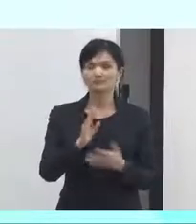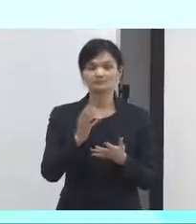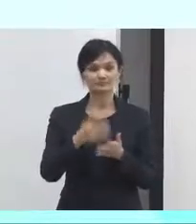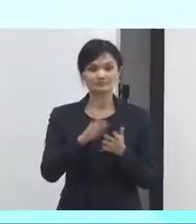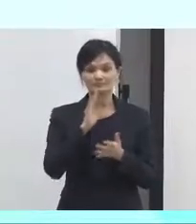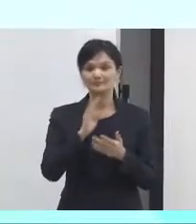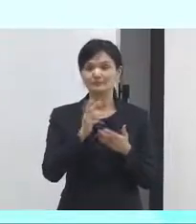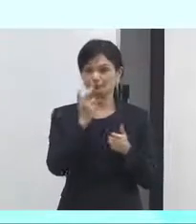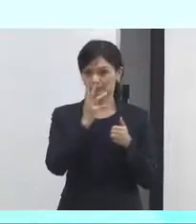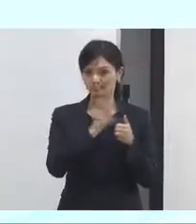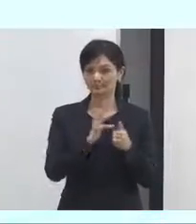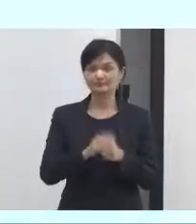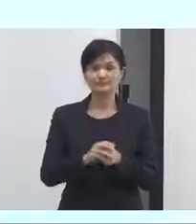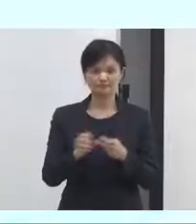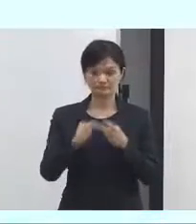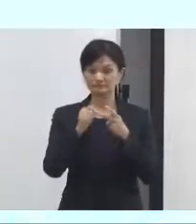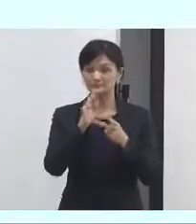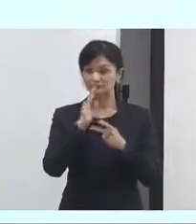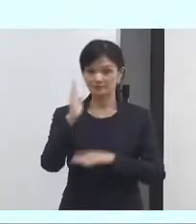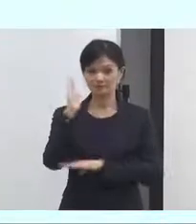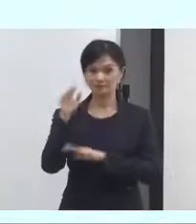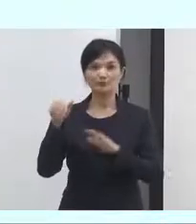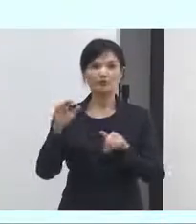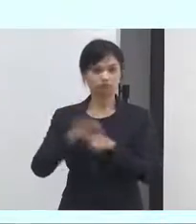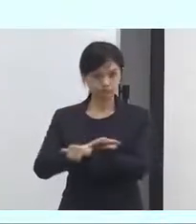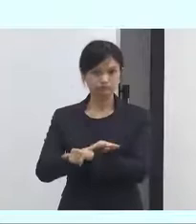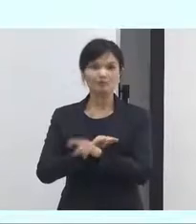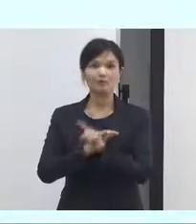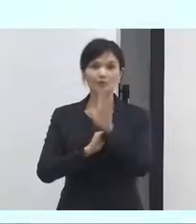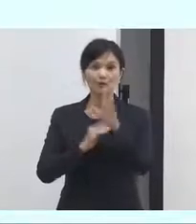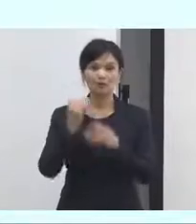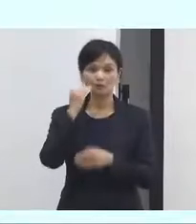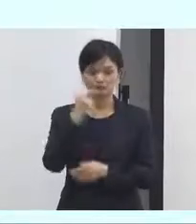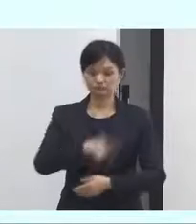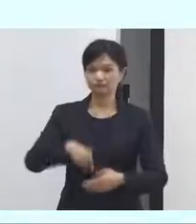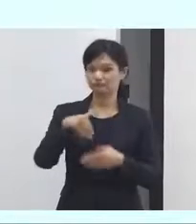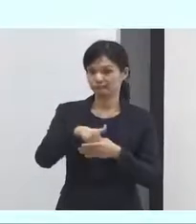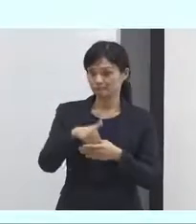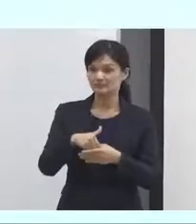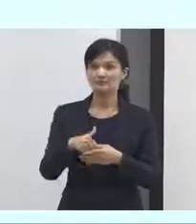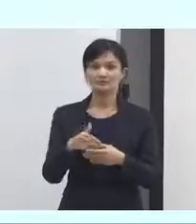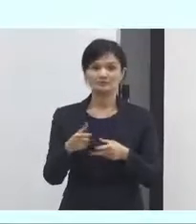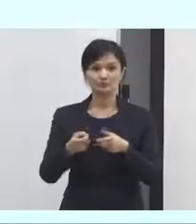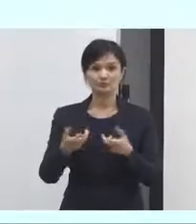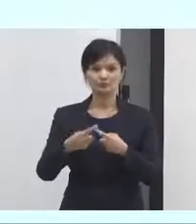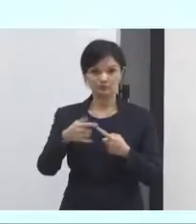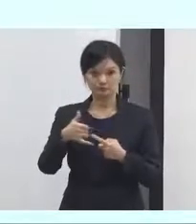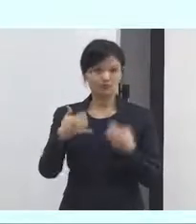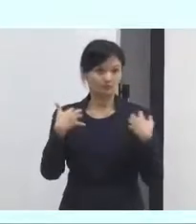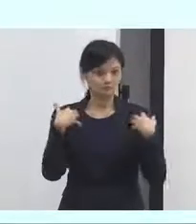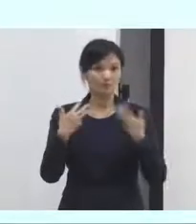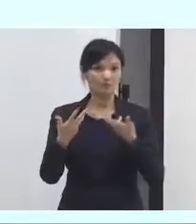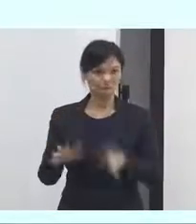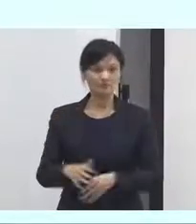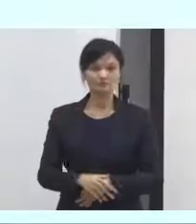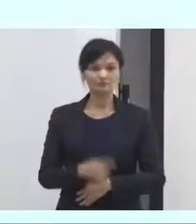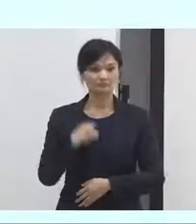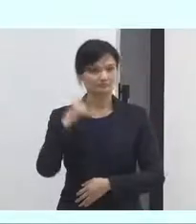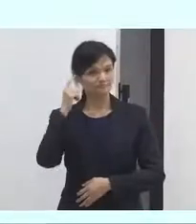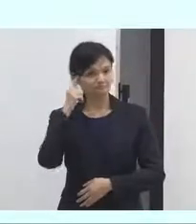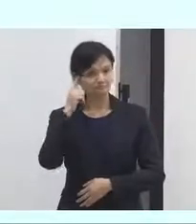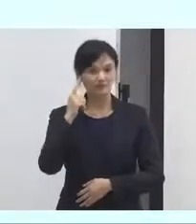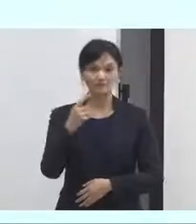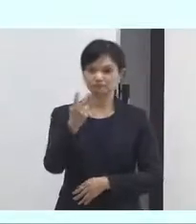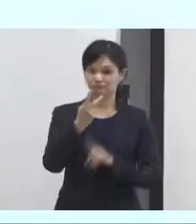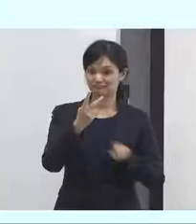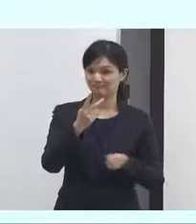另一位则是真的有进到体制内，不论是我们所谓的选举，或者是他自己去担任公务员。那我们就很期待说，那这样两位人可以擦出什